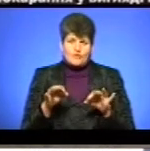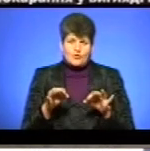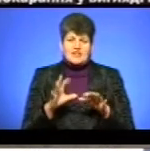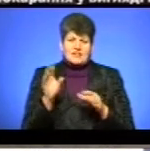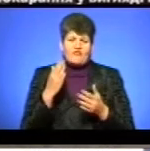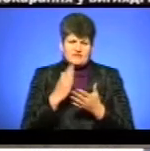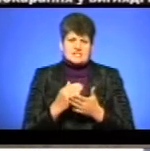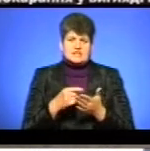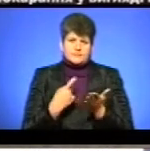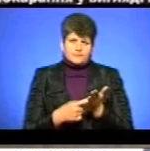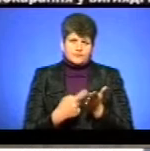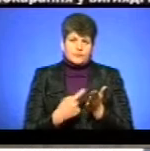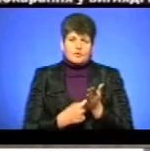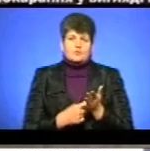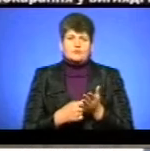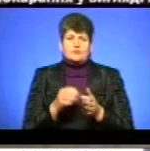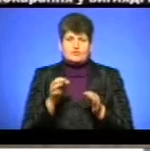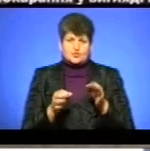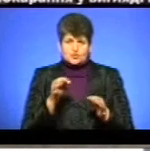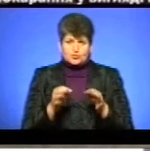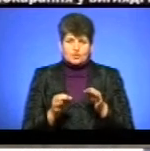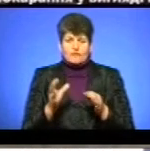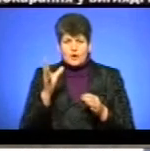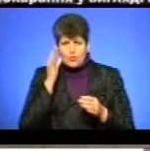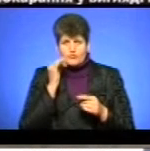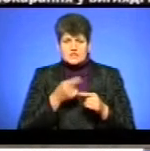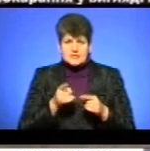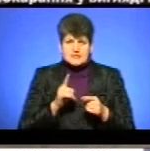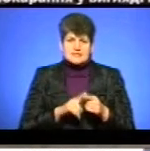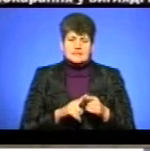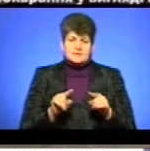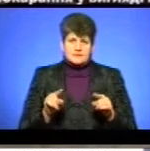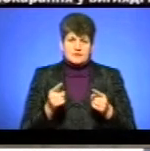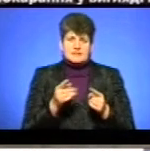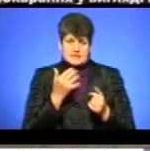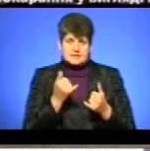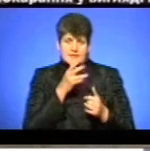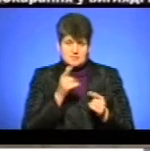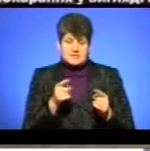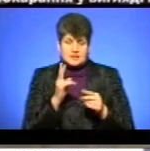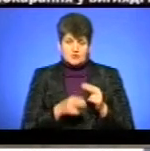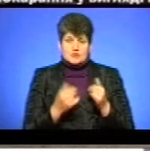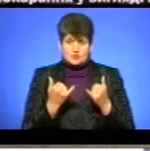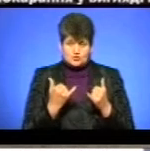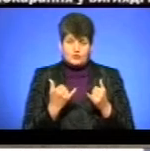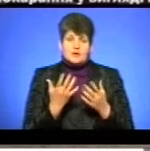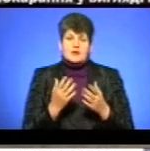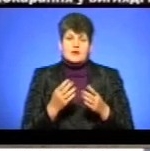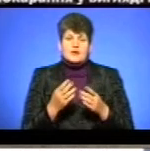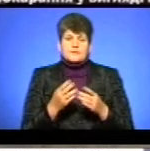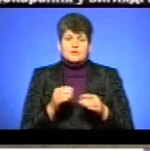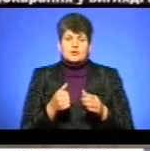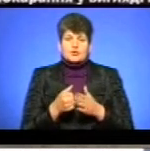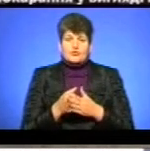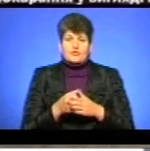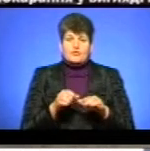для ухилення від суду. І враховуючи вище наведене, те, що срок тримання під вартою закінчується сьогодні, відповідно до вироку суду